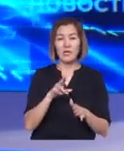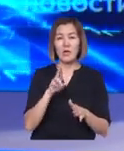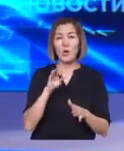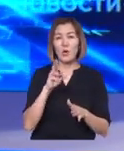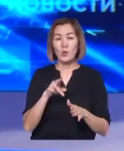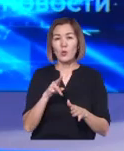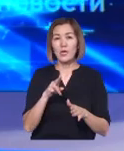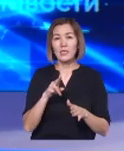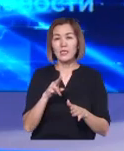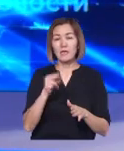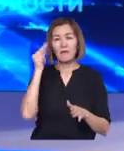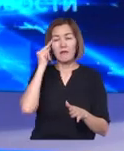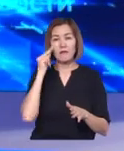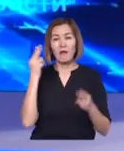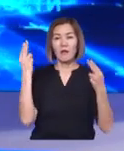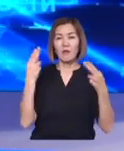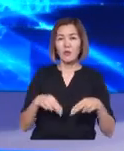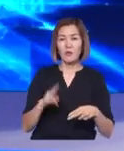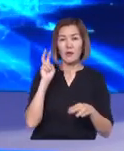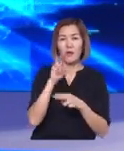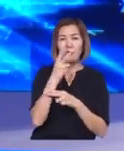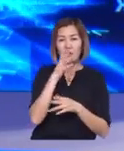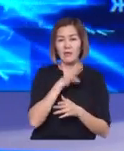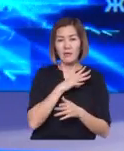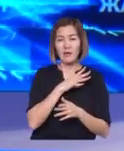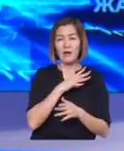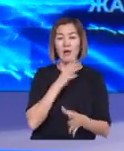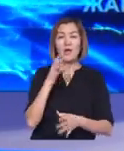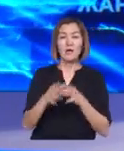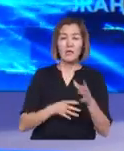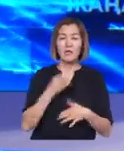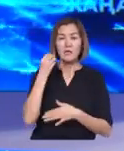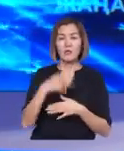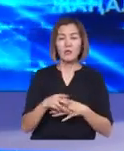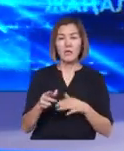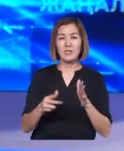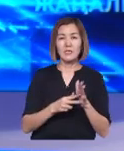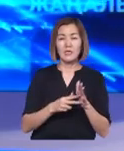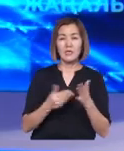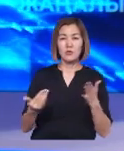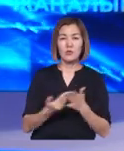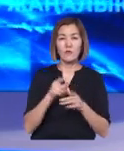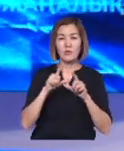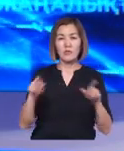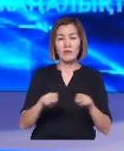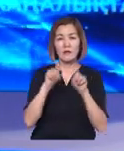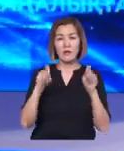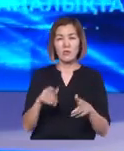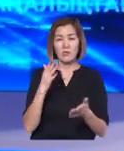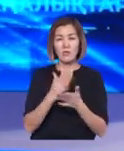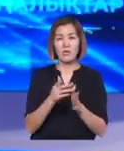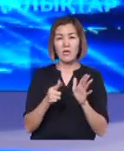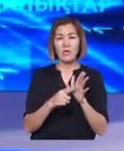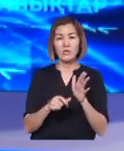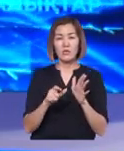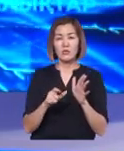қақпасы арнайы экономикалық аймағын аралады. Қорғас халықаралық орталығында жыл соңына дейін 8 нысан пайдалануға беріледі. Соның арқасында